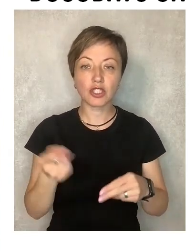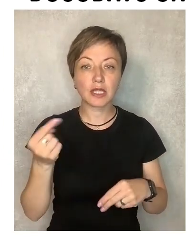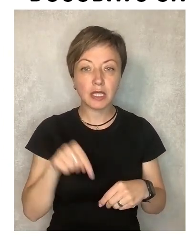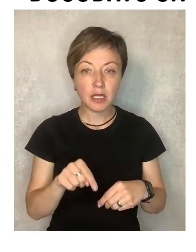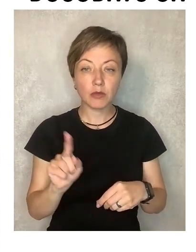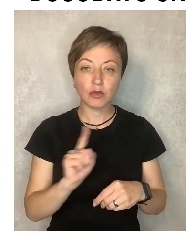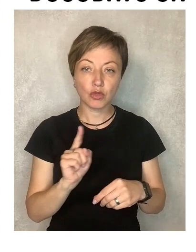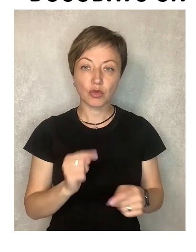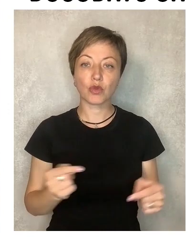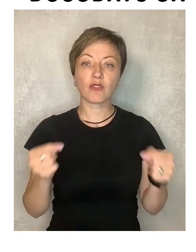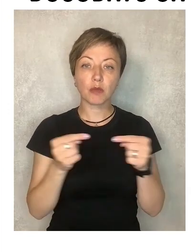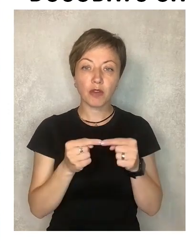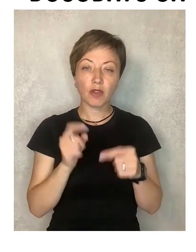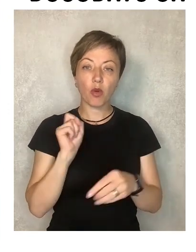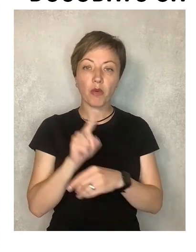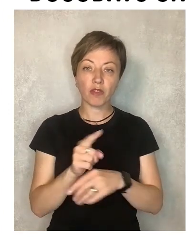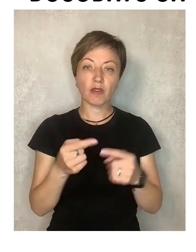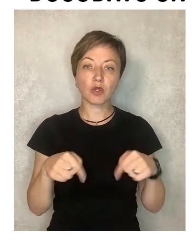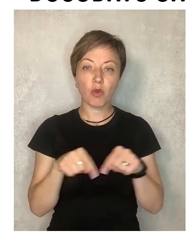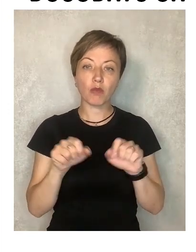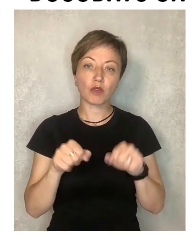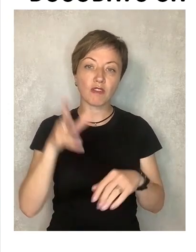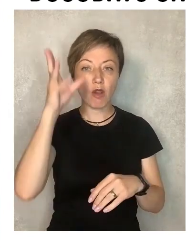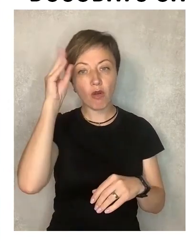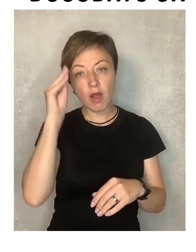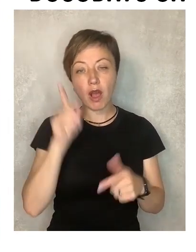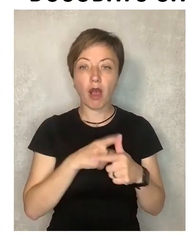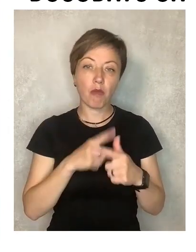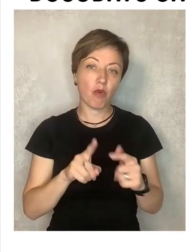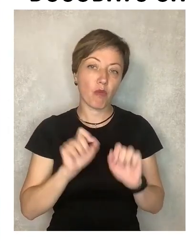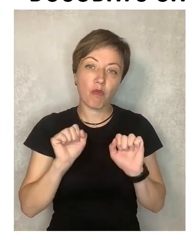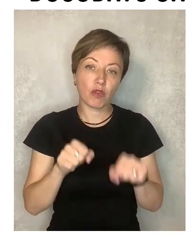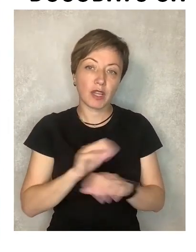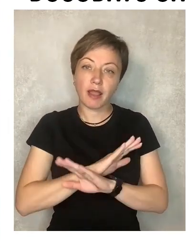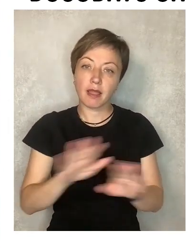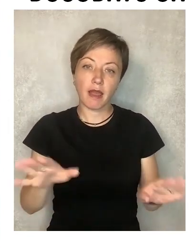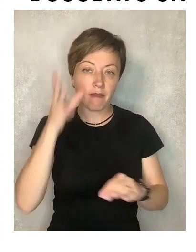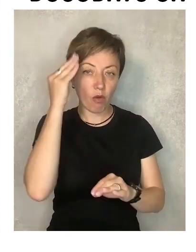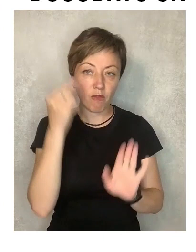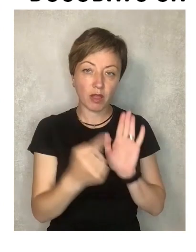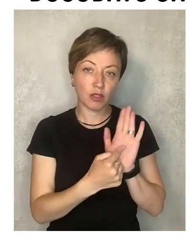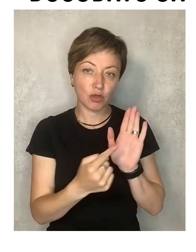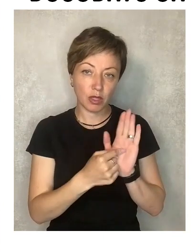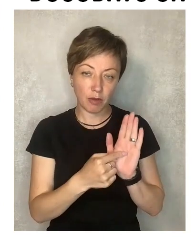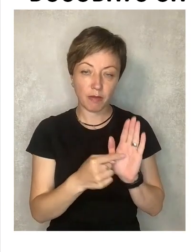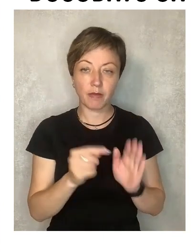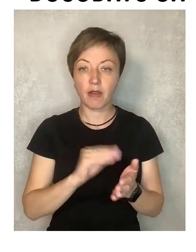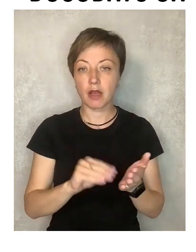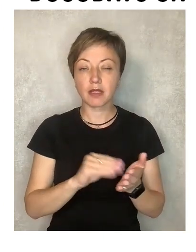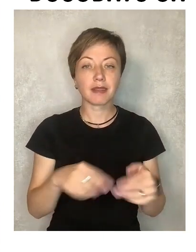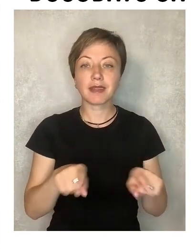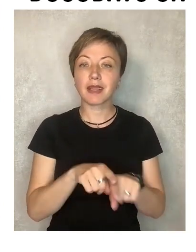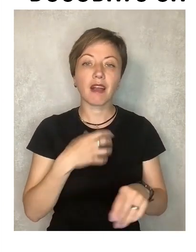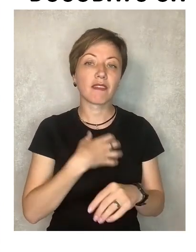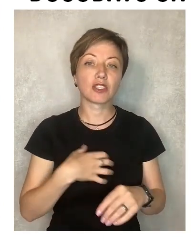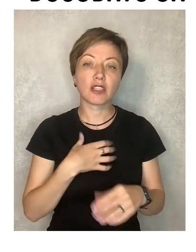відповідний уповноважений орган може врахувати, а може не врахувати те, що там сказано. Тому не так важливо, там, яку